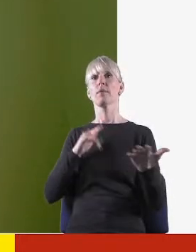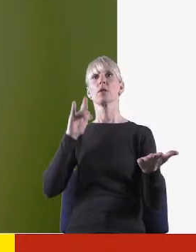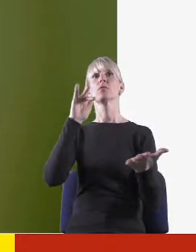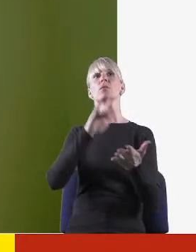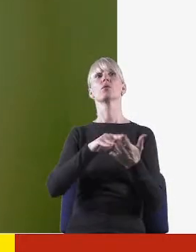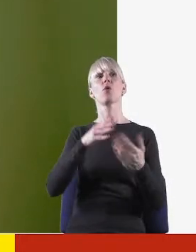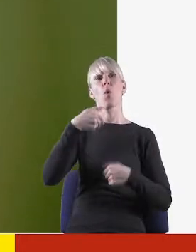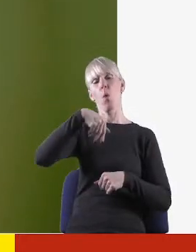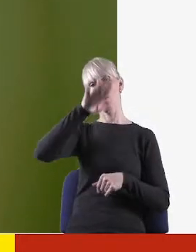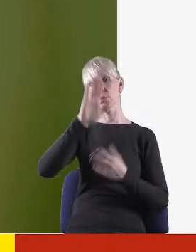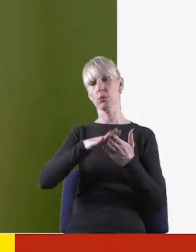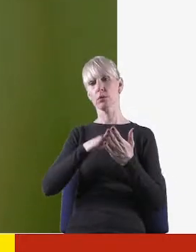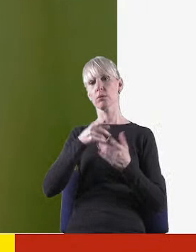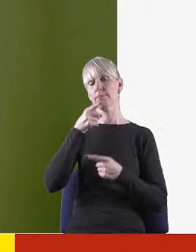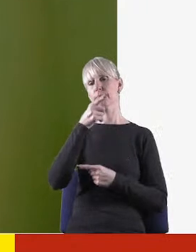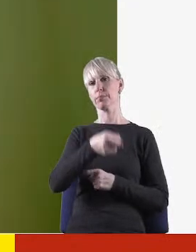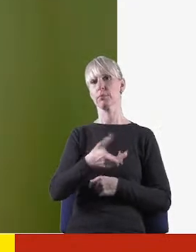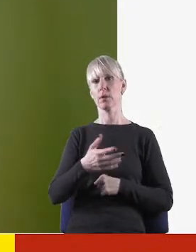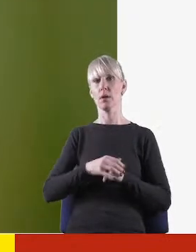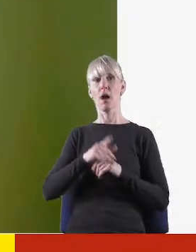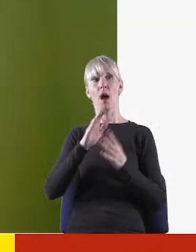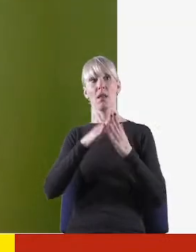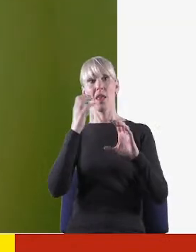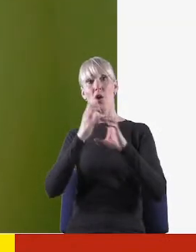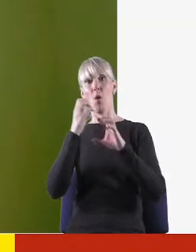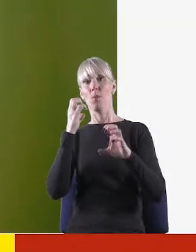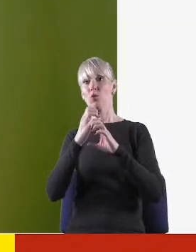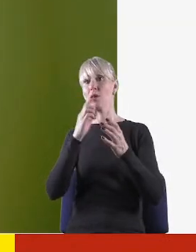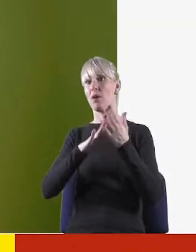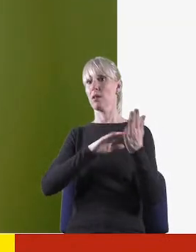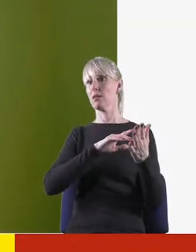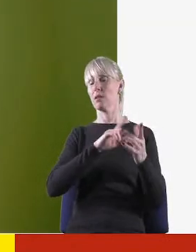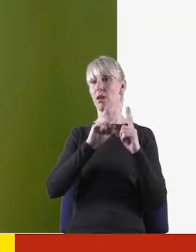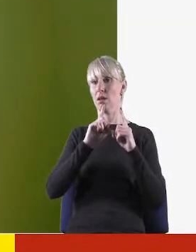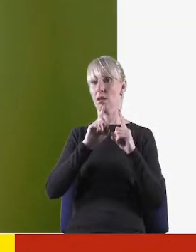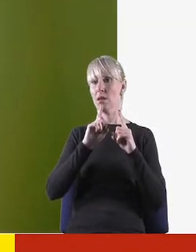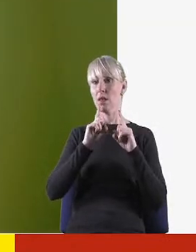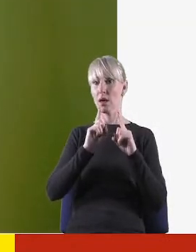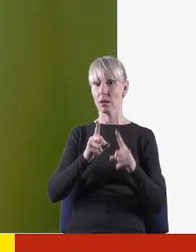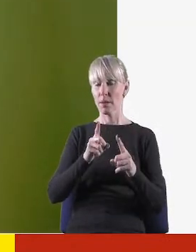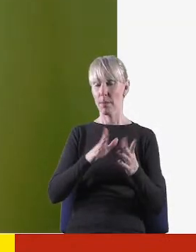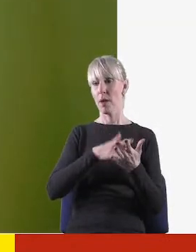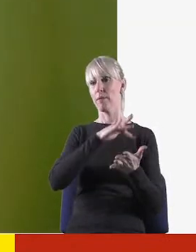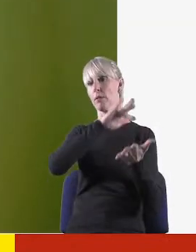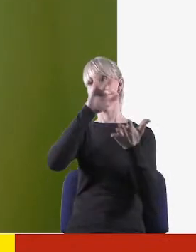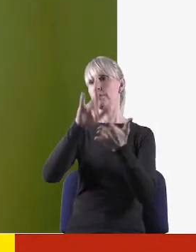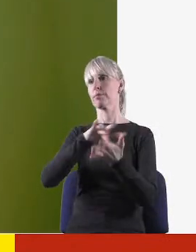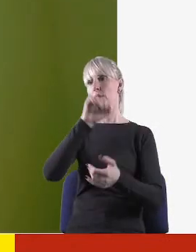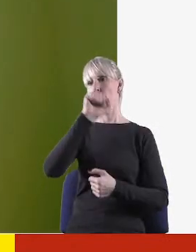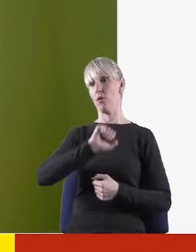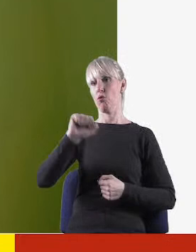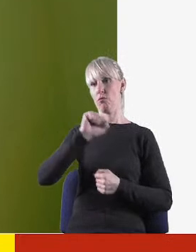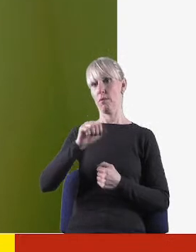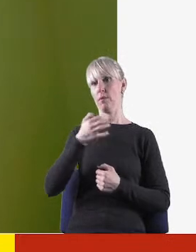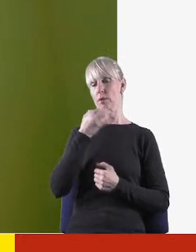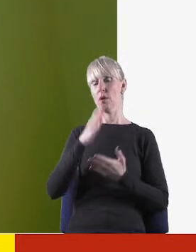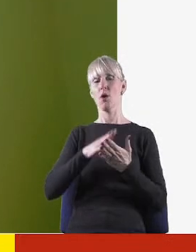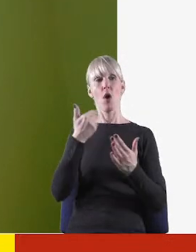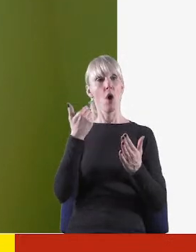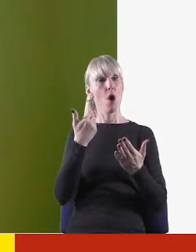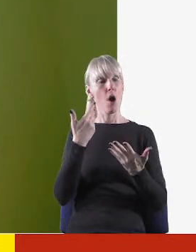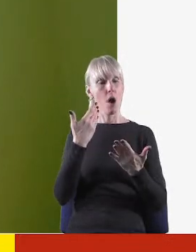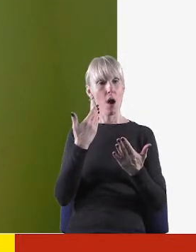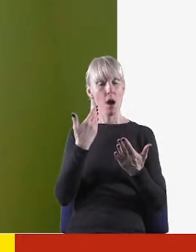za daleko, natomiast komunikacja do Wrocławia po prostu rozkwita, mają całe mnóstwo połączeń. Szkoda, bo tracimy